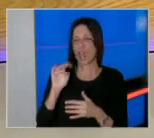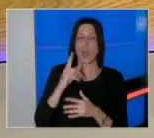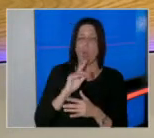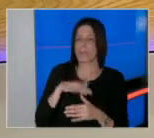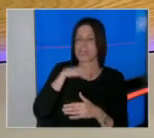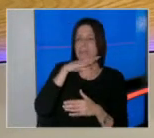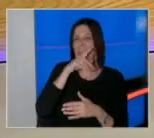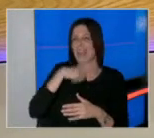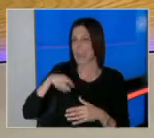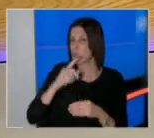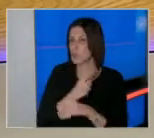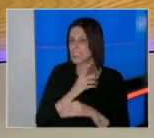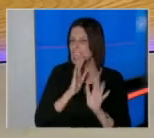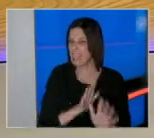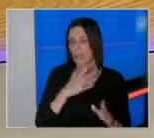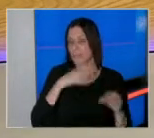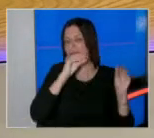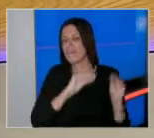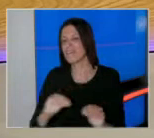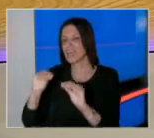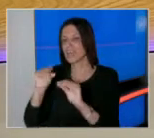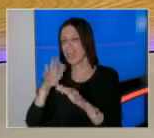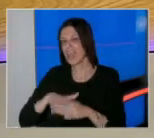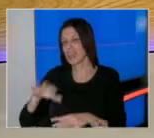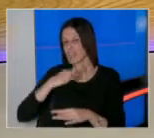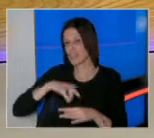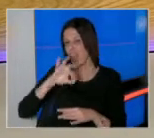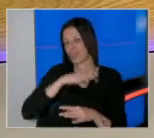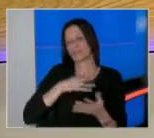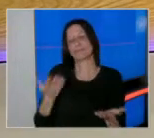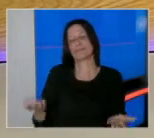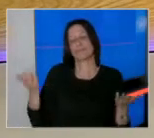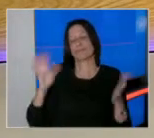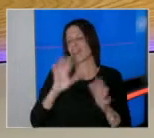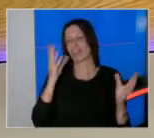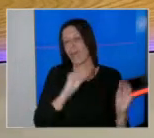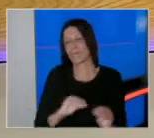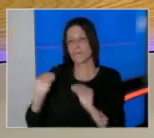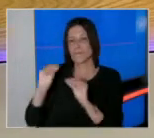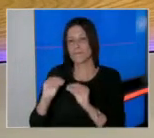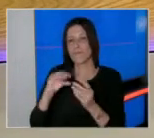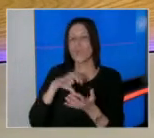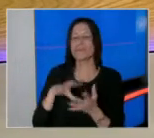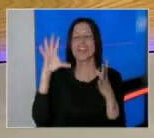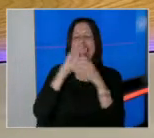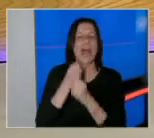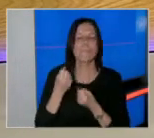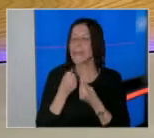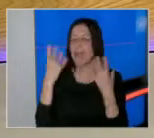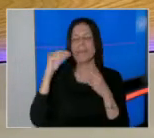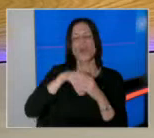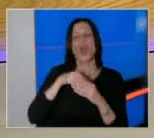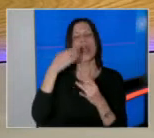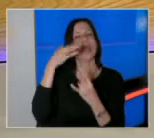לא מספיק, אנחנו גזענים, אנחנו גם מעבירים את זה לילדים שלנו. אל תזוזו, משכן לילה מהממת, כולל